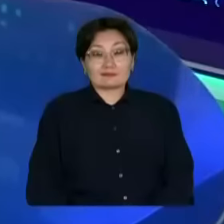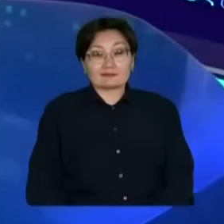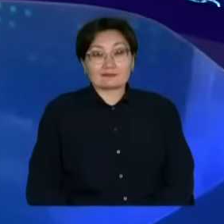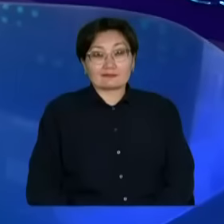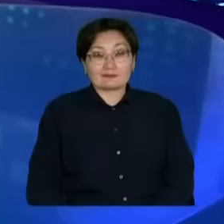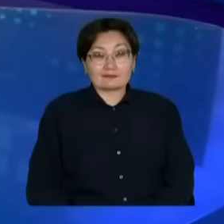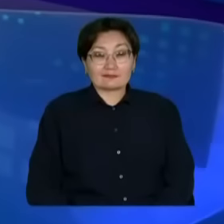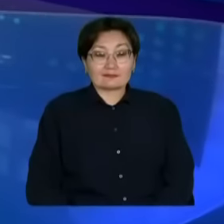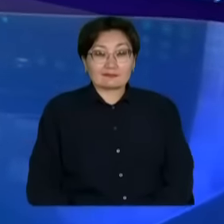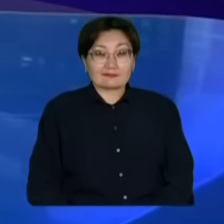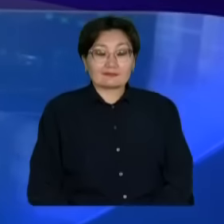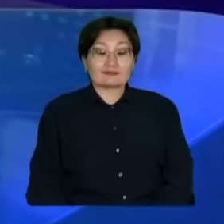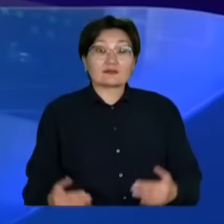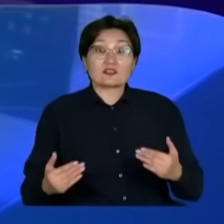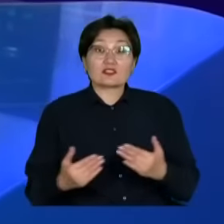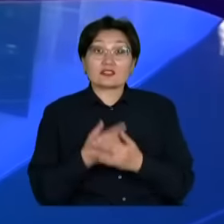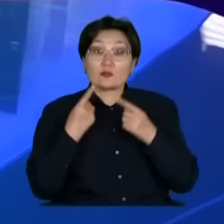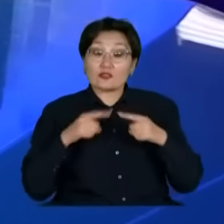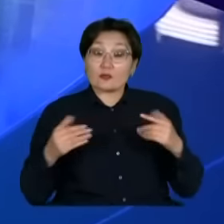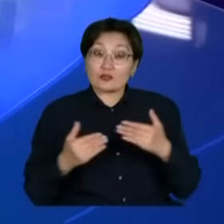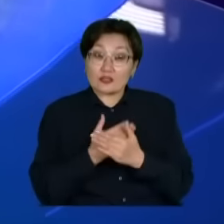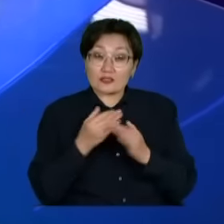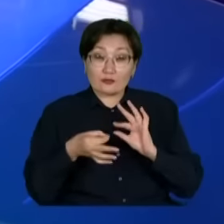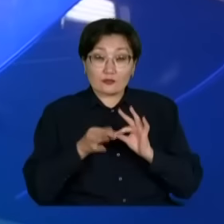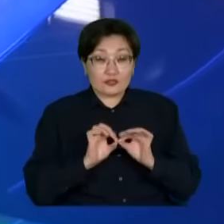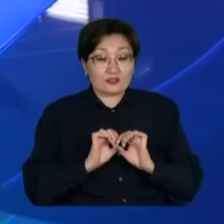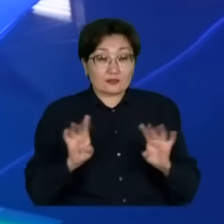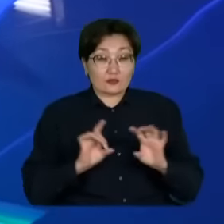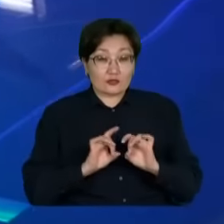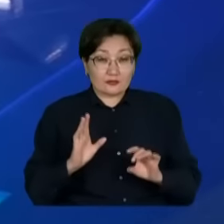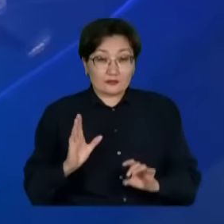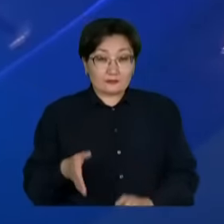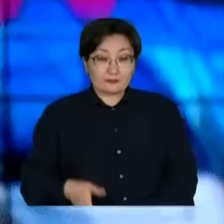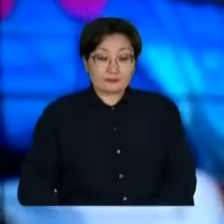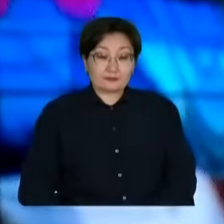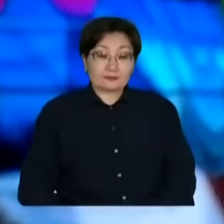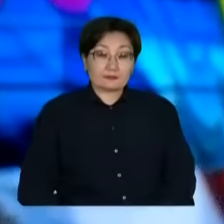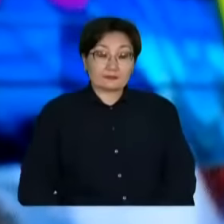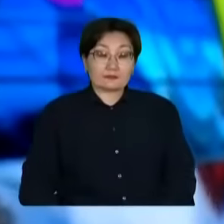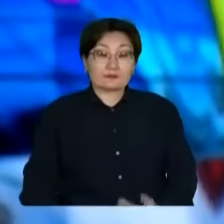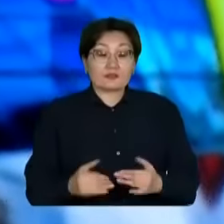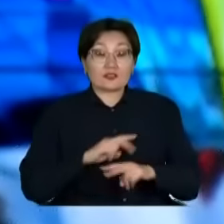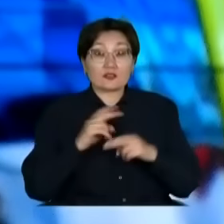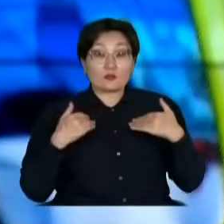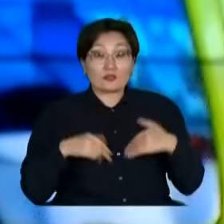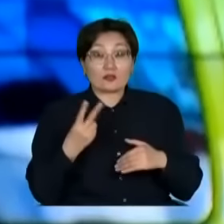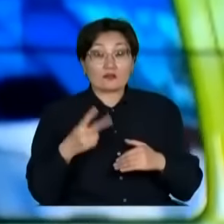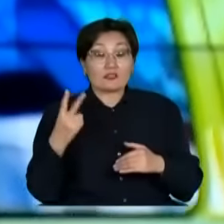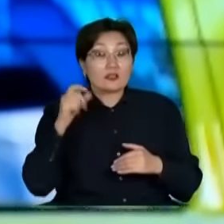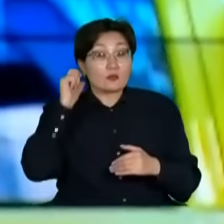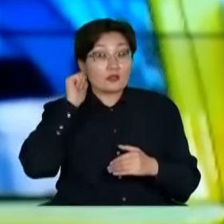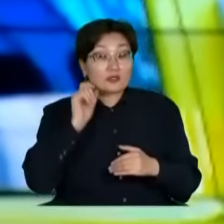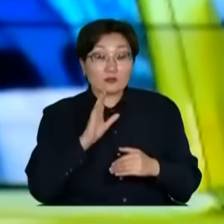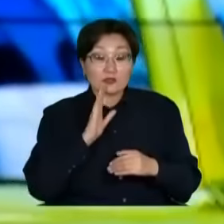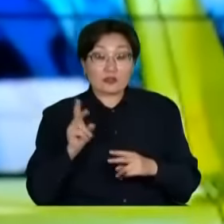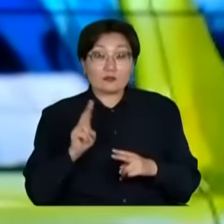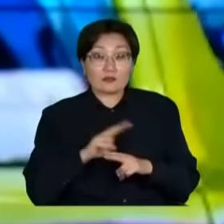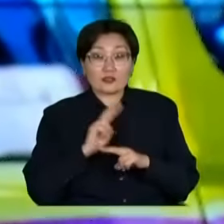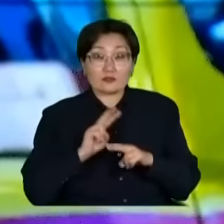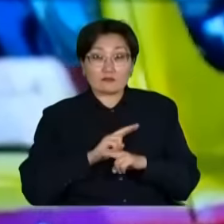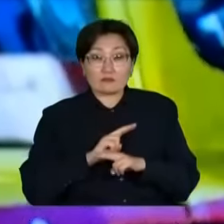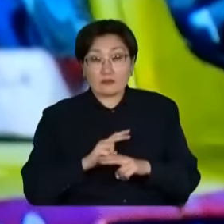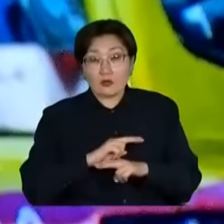призванием а новостя ближайшие полчаса тело двадцати двухлетней девушки без признаков